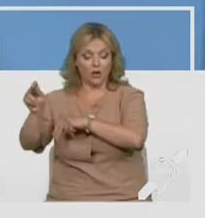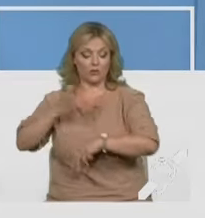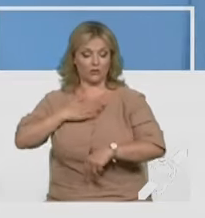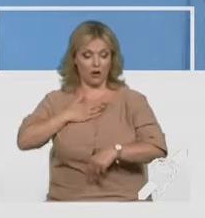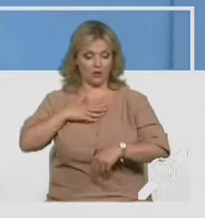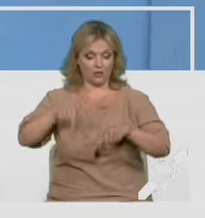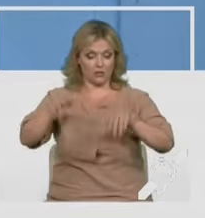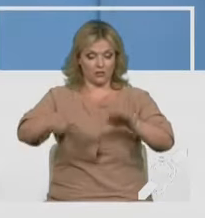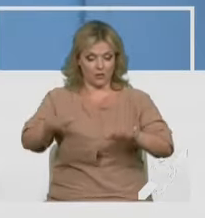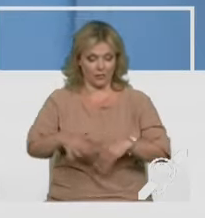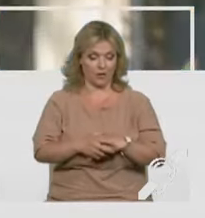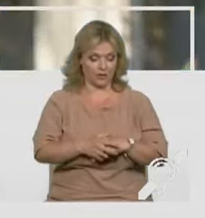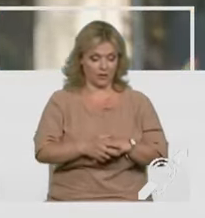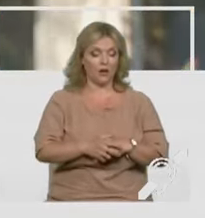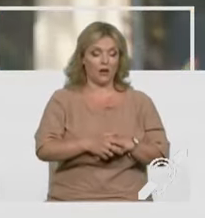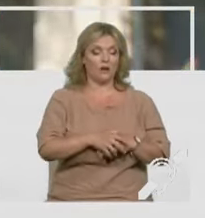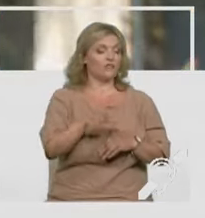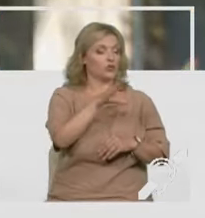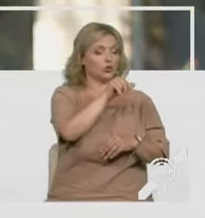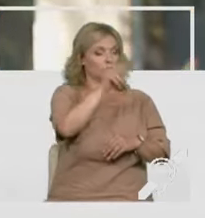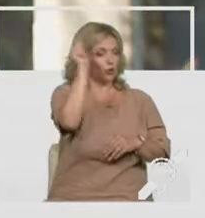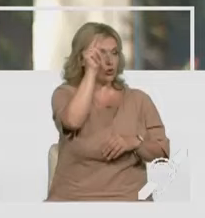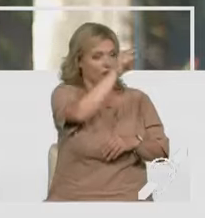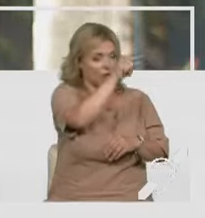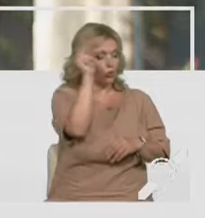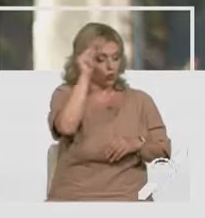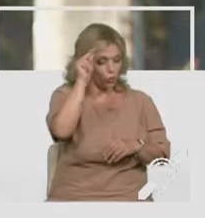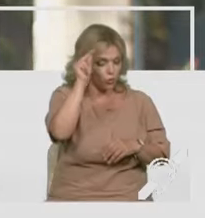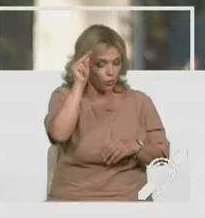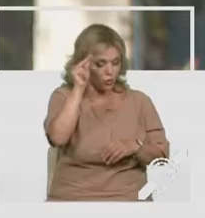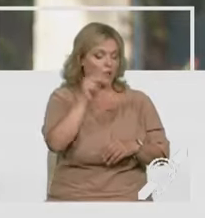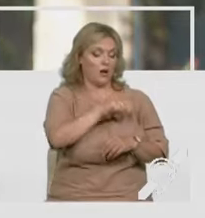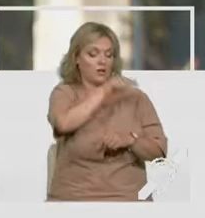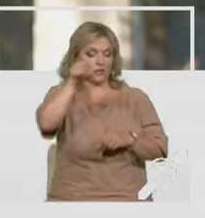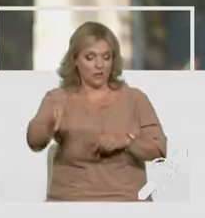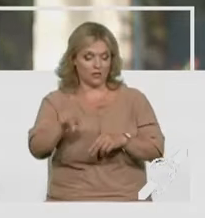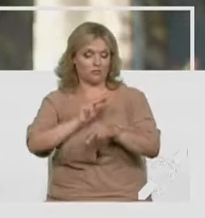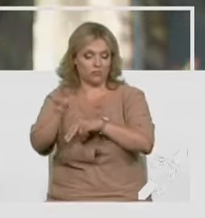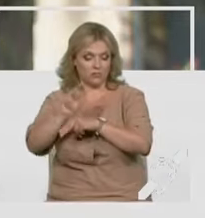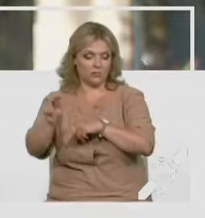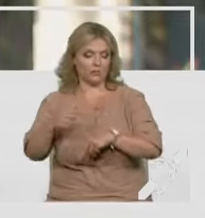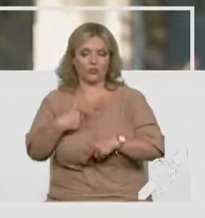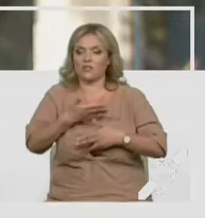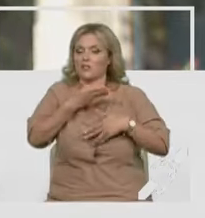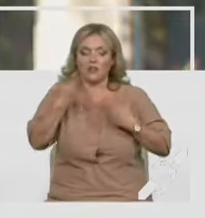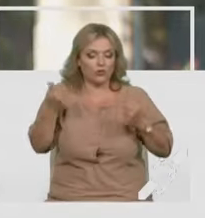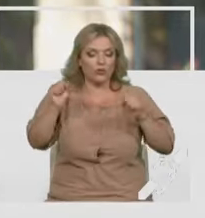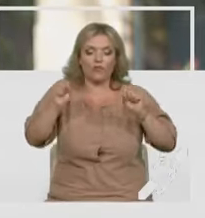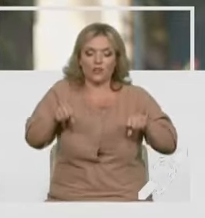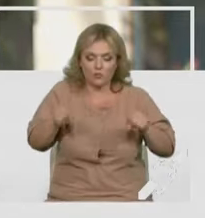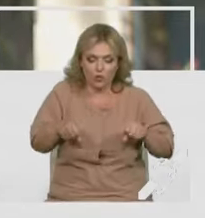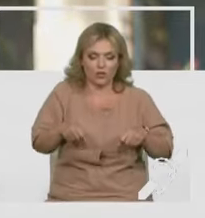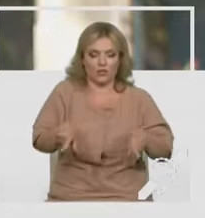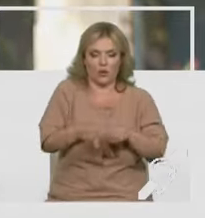care specialitatea militară pe care ei învață, este la noi, nu avem posibilitate să o pregătim. Asta cum ar